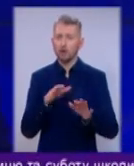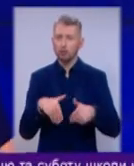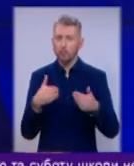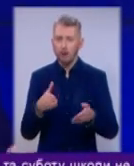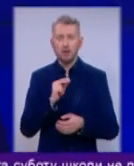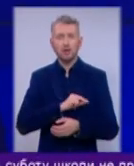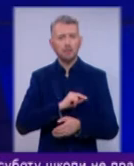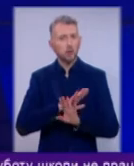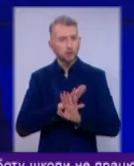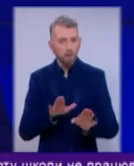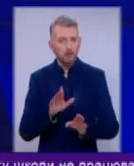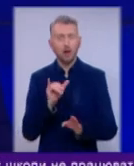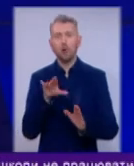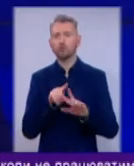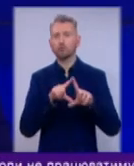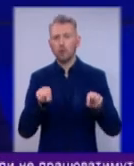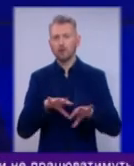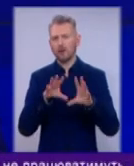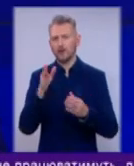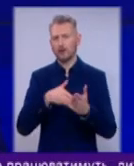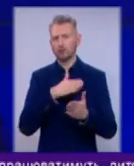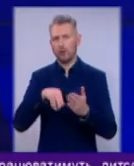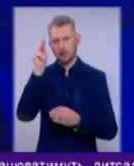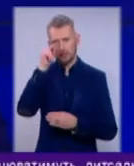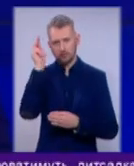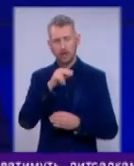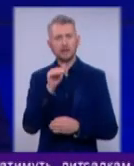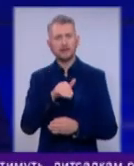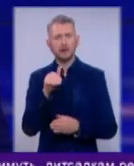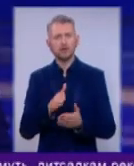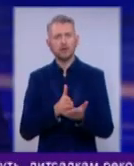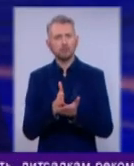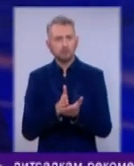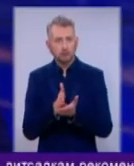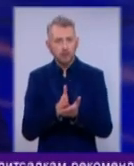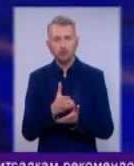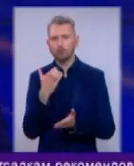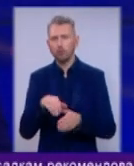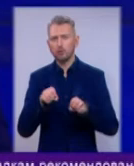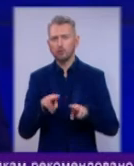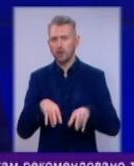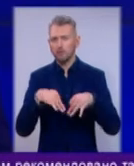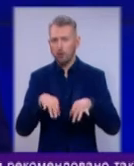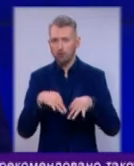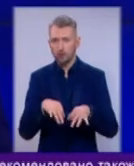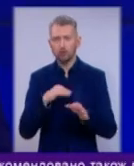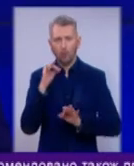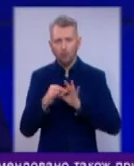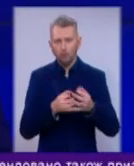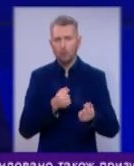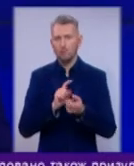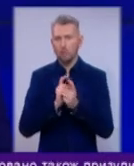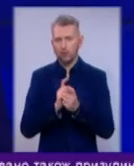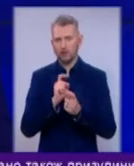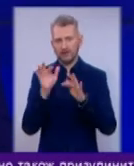рекомендували не працювати, а у школах взагалі скасували навчання. Тисячі комунальників і сотні спецмашин вже добу борються зі сніговими